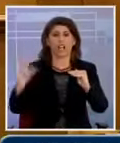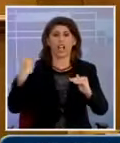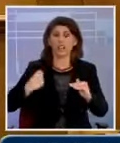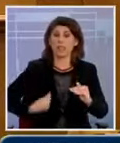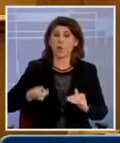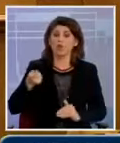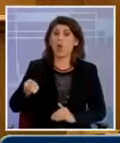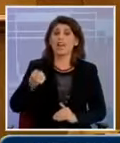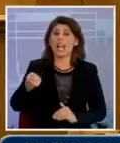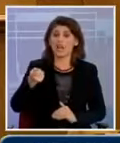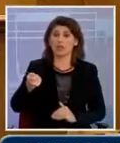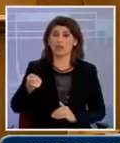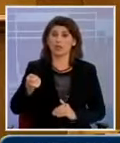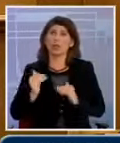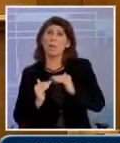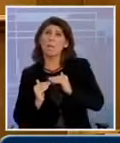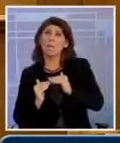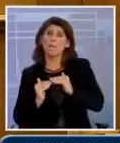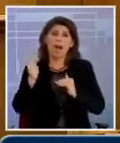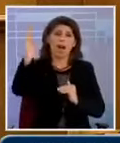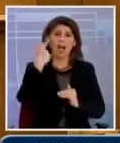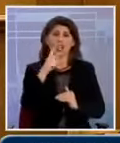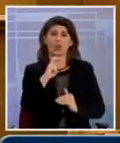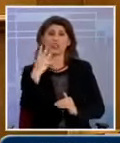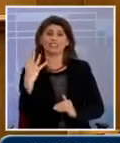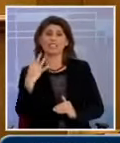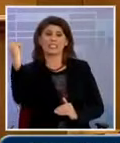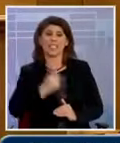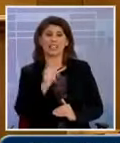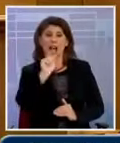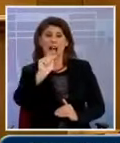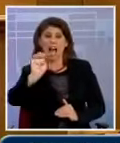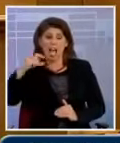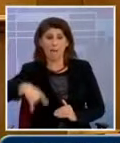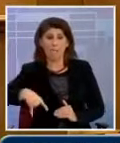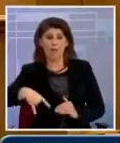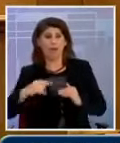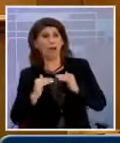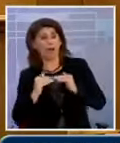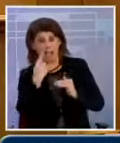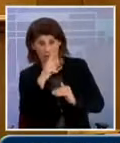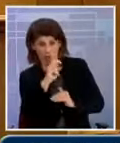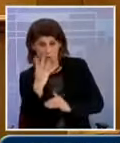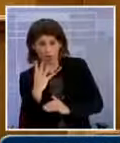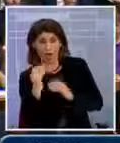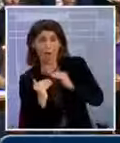εκτινάχθηκε από το 124% του ακαθάριστου εχώριου προϊόντος στο